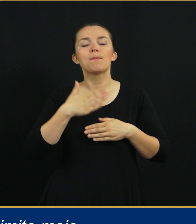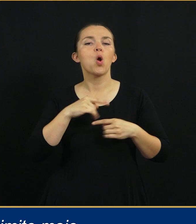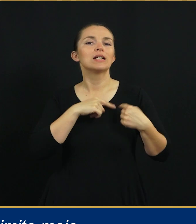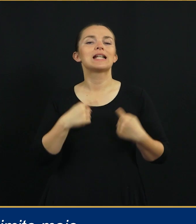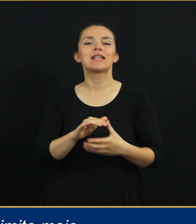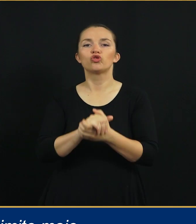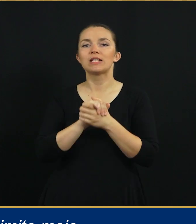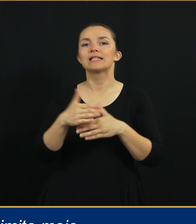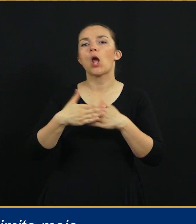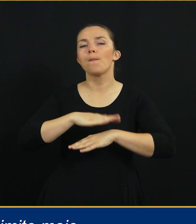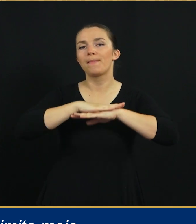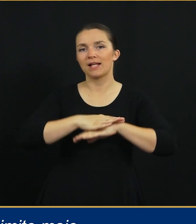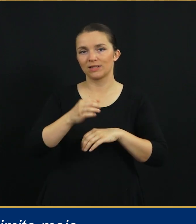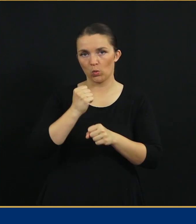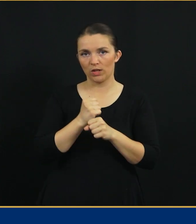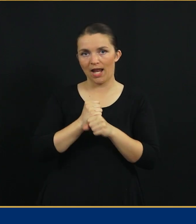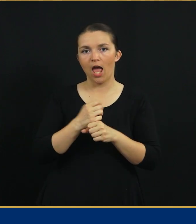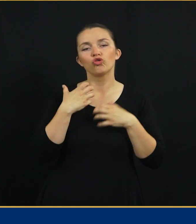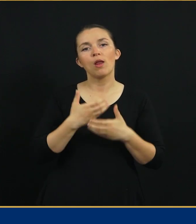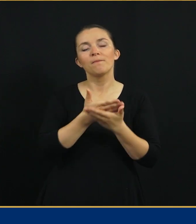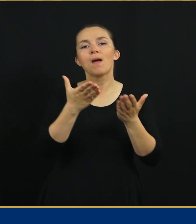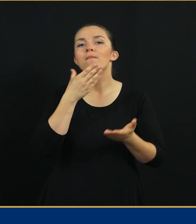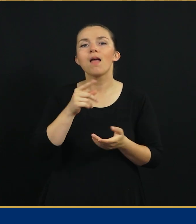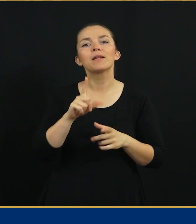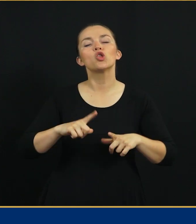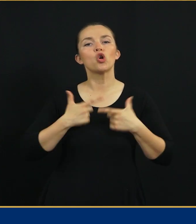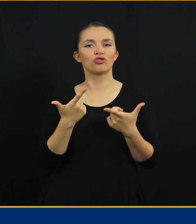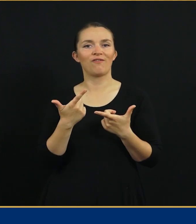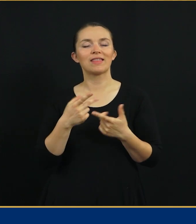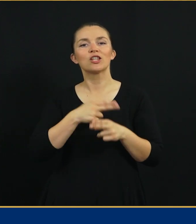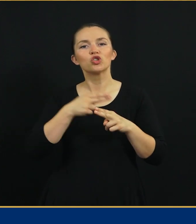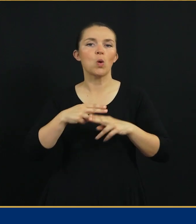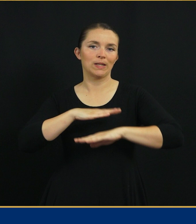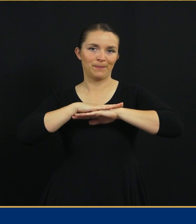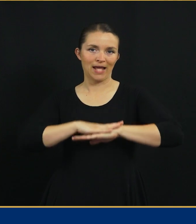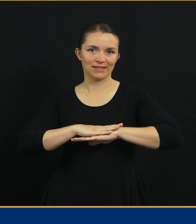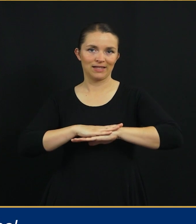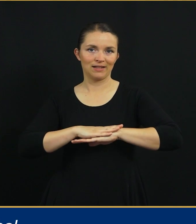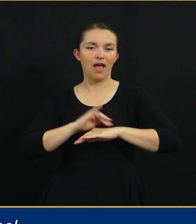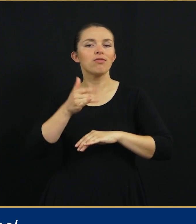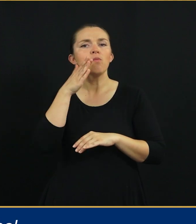iskrene čestitke ob prazniku dela. Želim vam lep in doživet državni praznik.